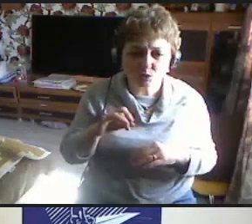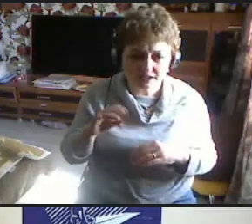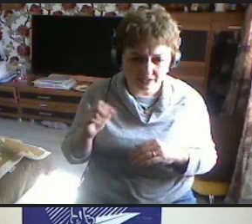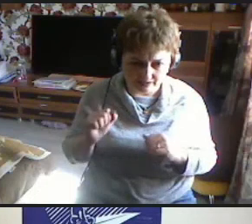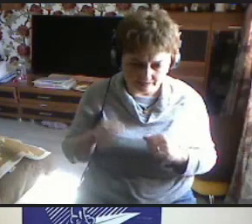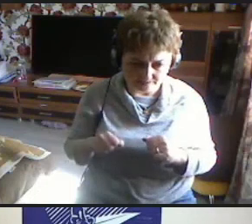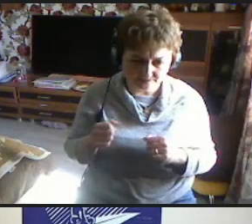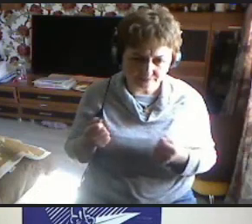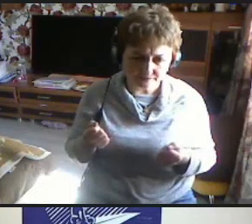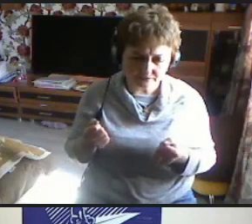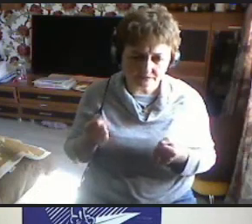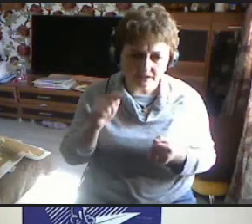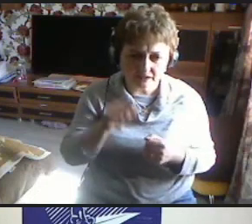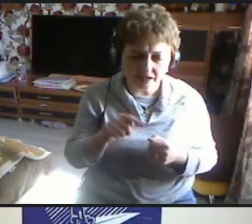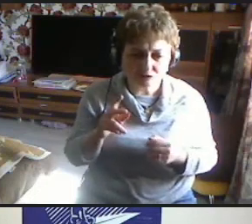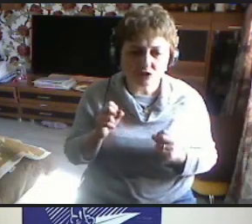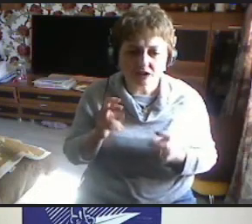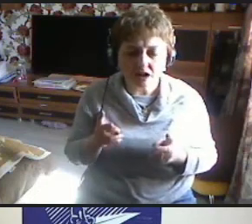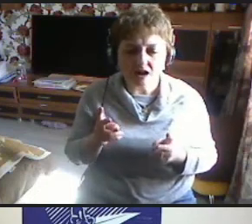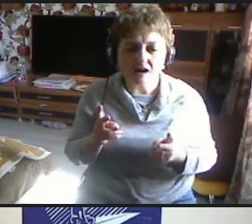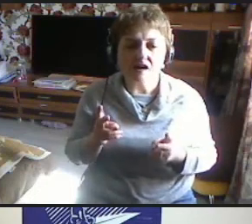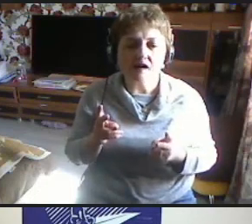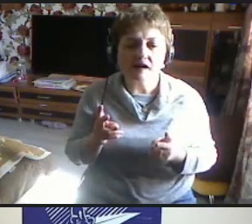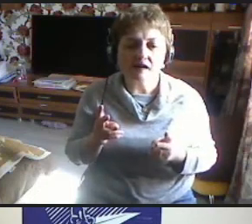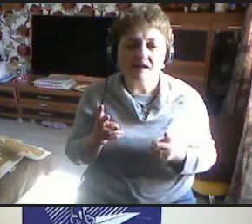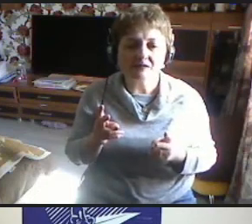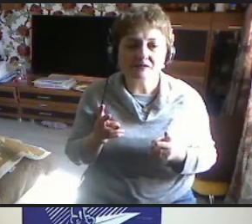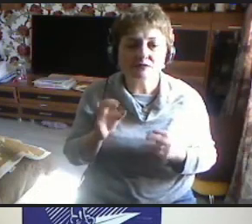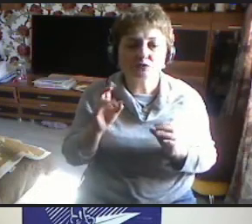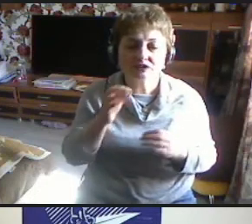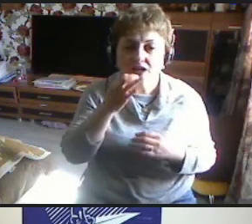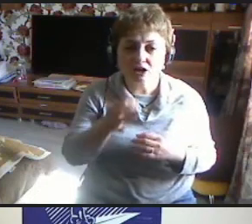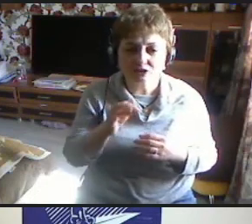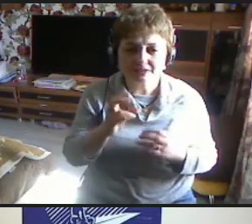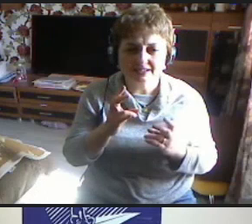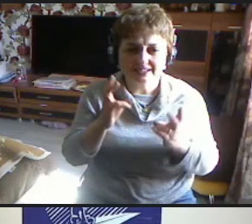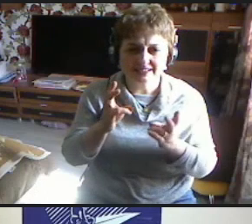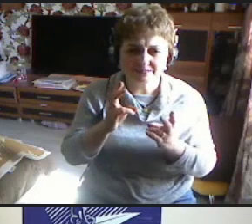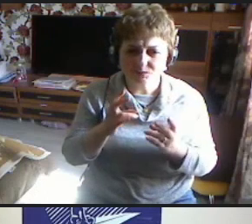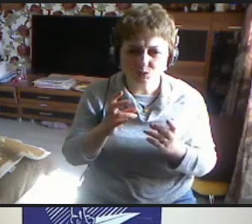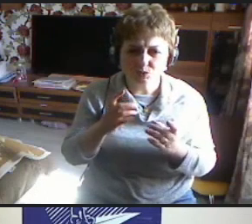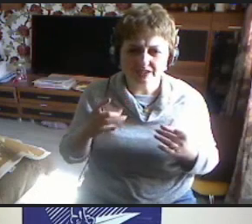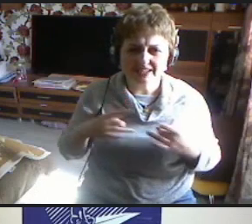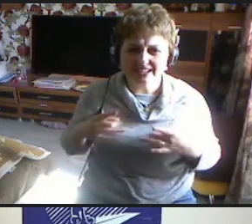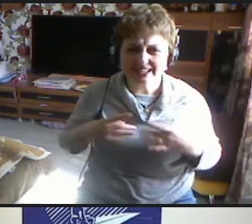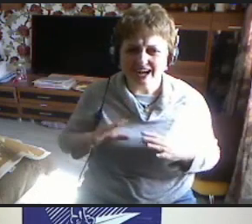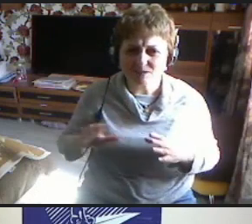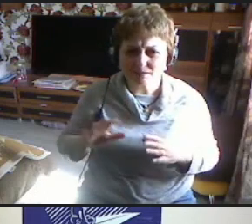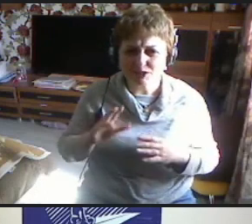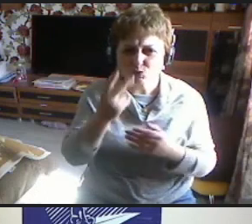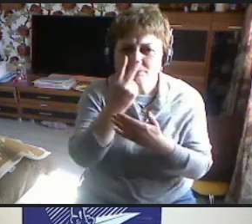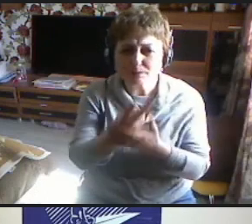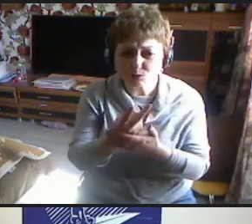того, как, ну, скажем, не травмируя, показать педагогам